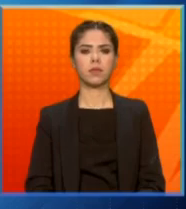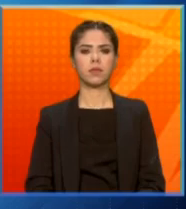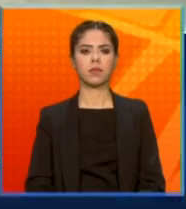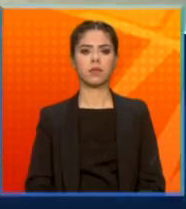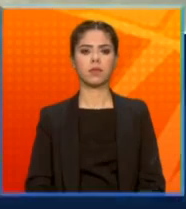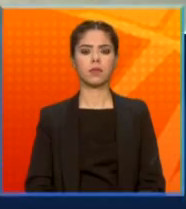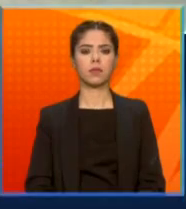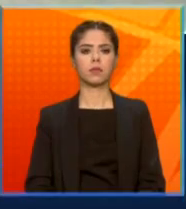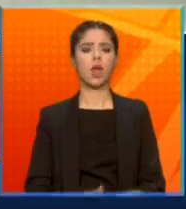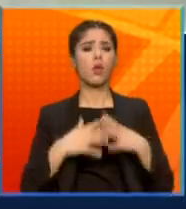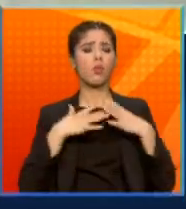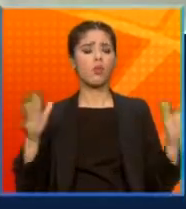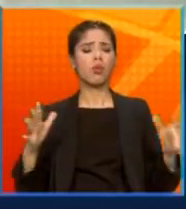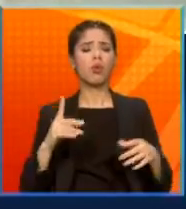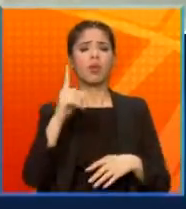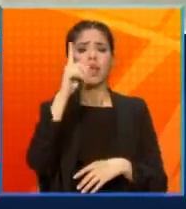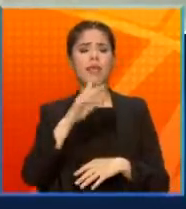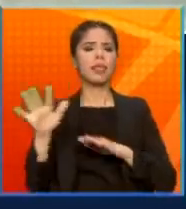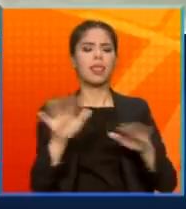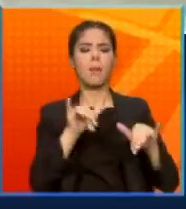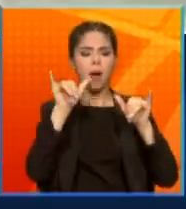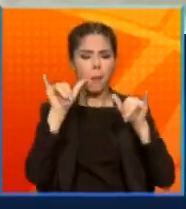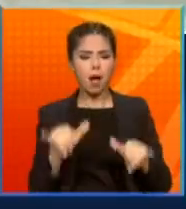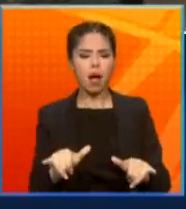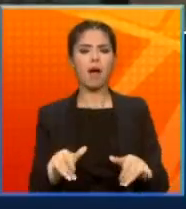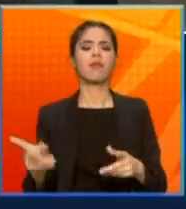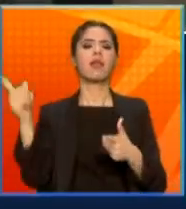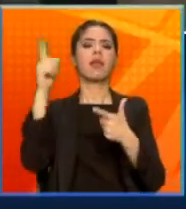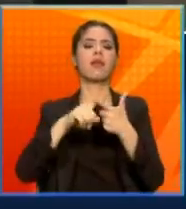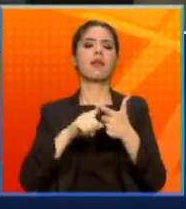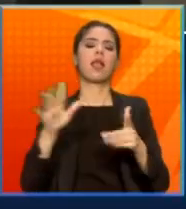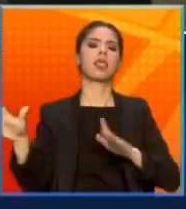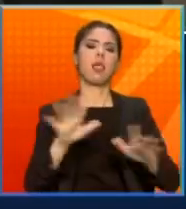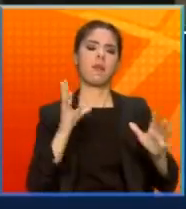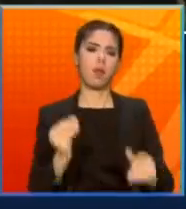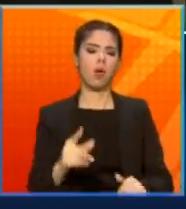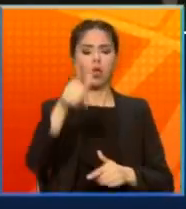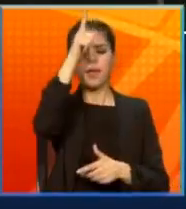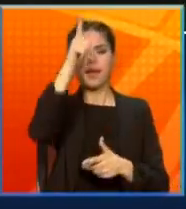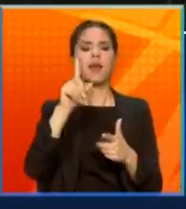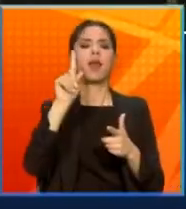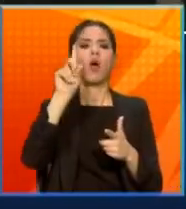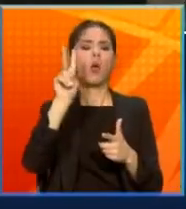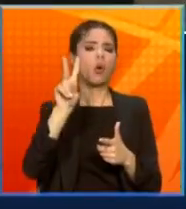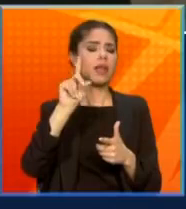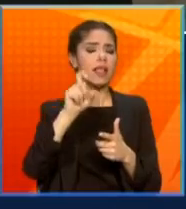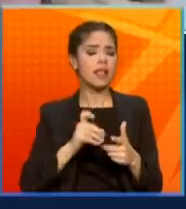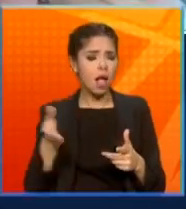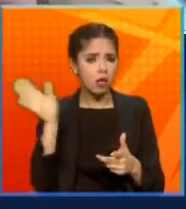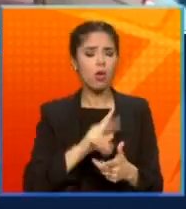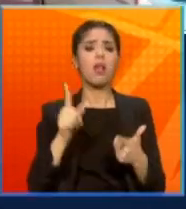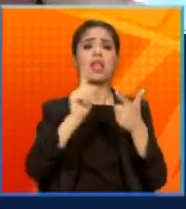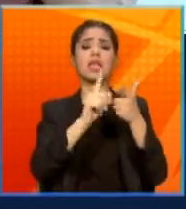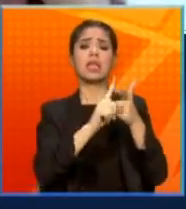Burada bir şey yok. Büyüklüğü ilk depremle aynıydı ama daha fazla korkuttu. İran'da 12 saat sonra meydana gelen